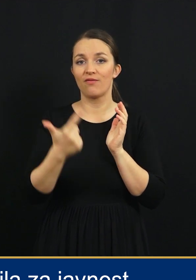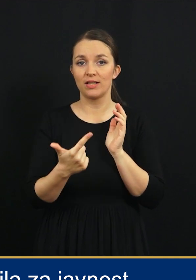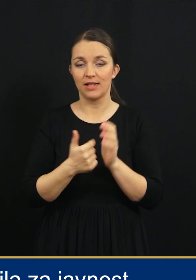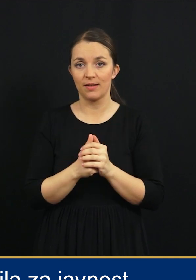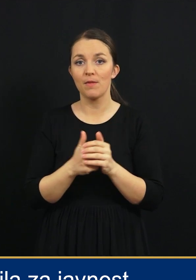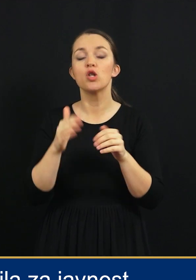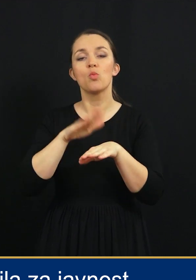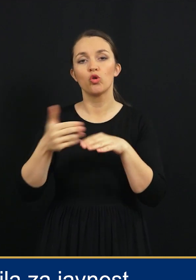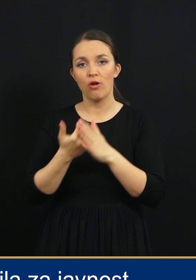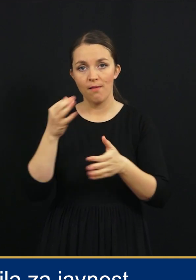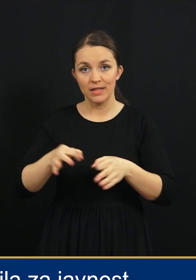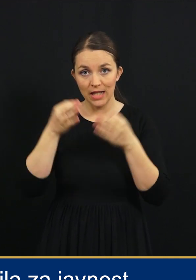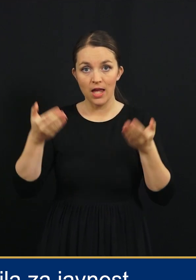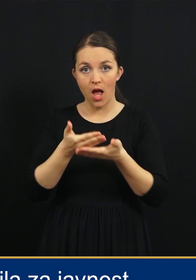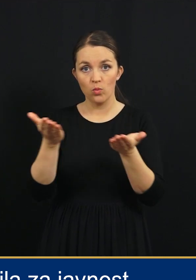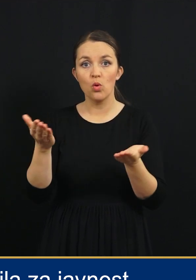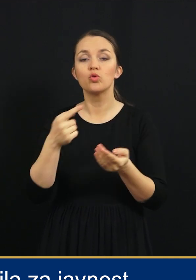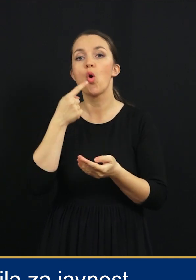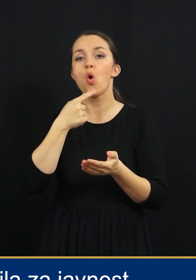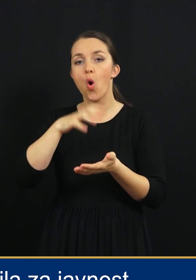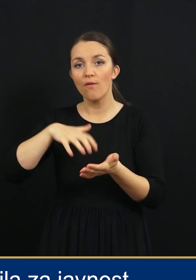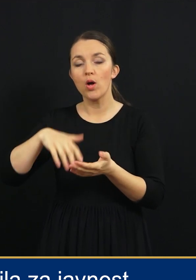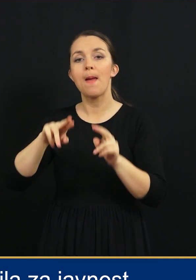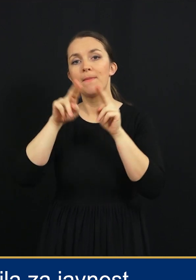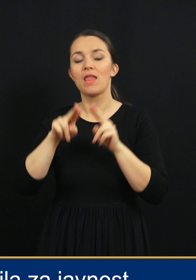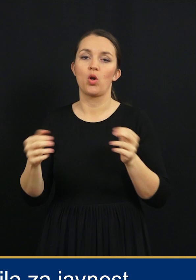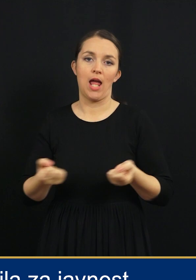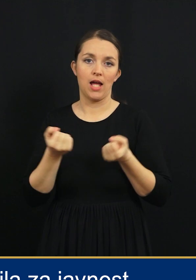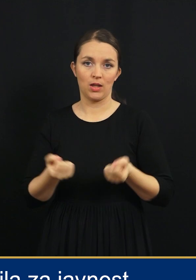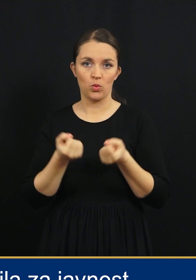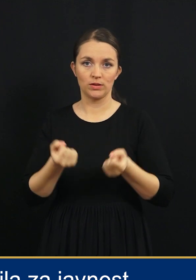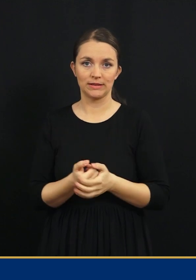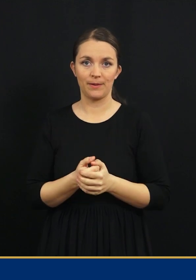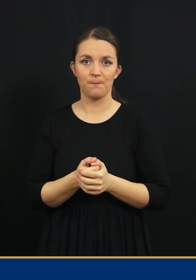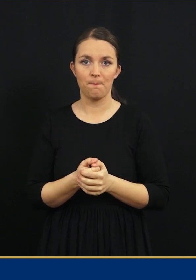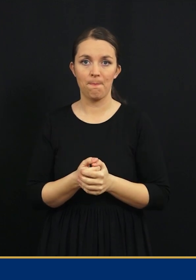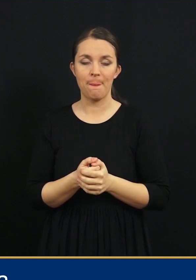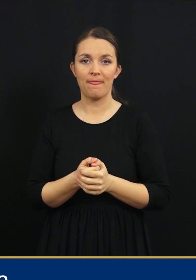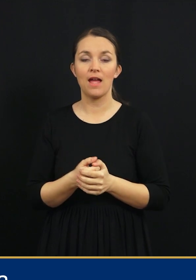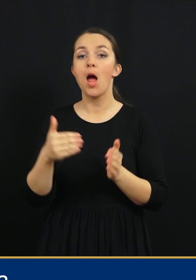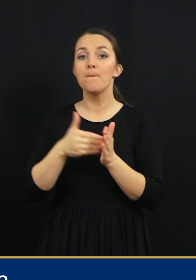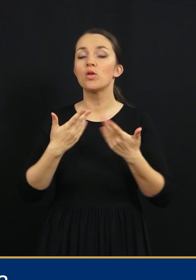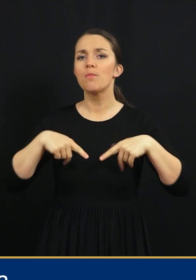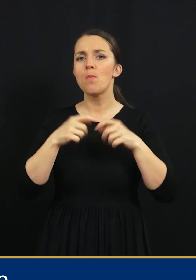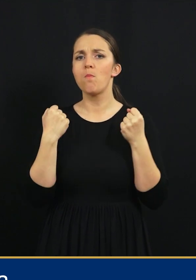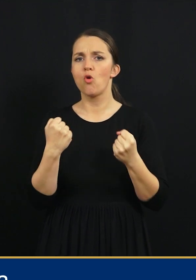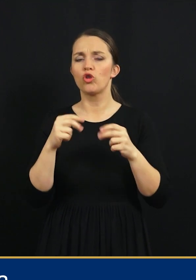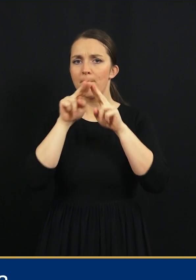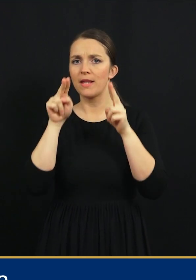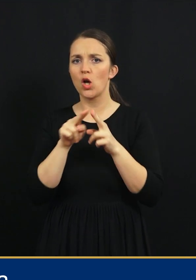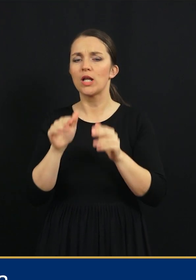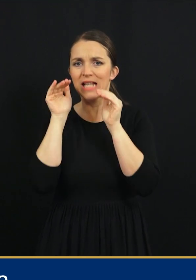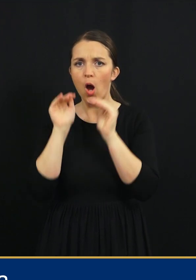22.3.2023. Sporočila za javnost, govori, mednarodne aktivnosti. Potrebujemo močnega